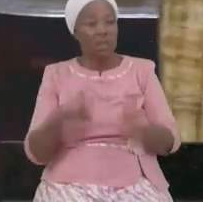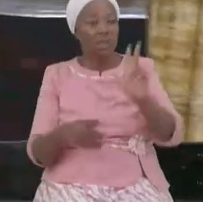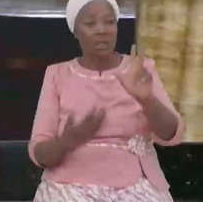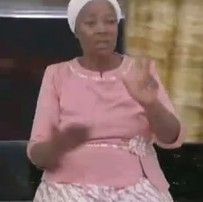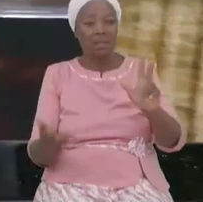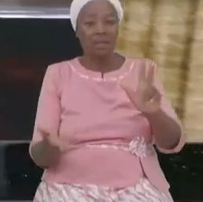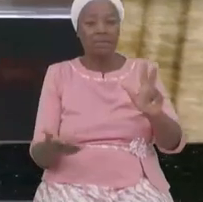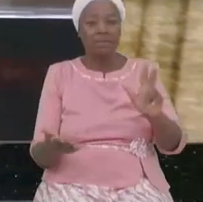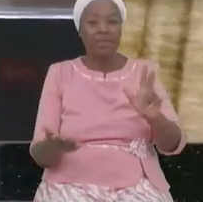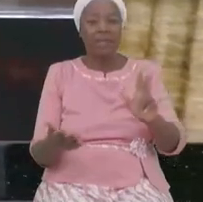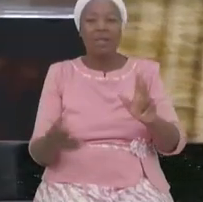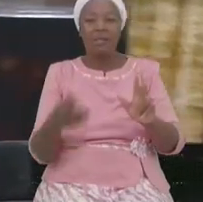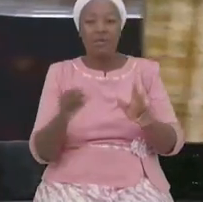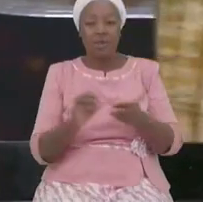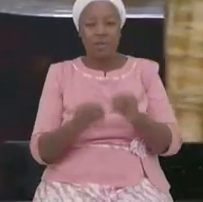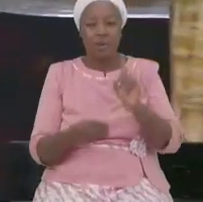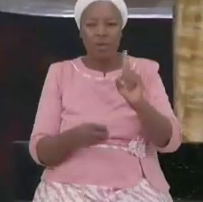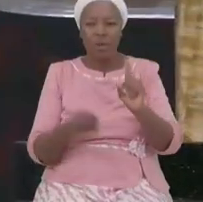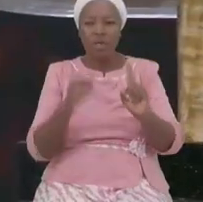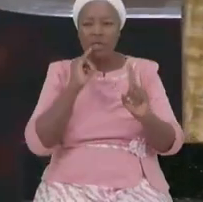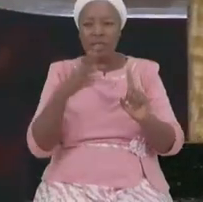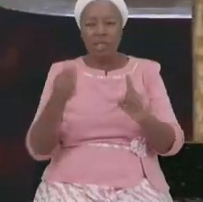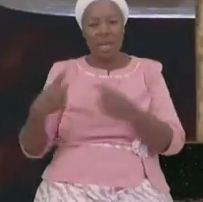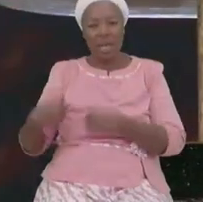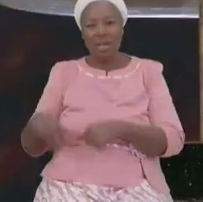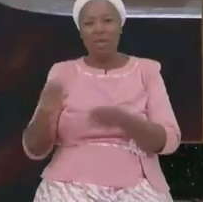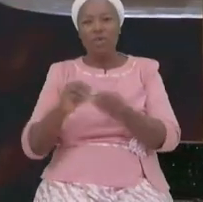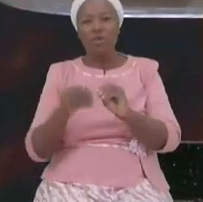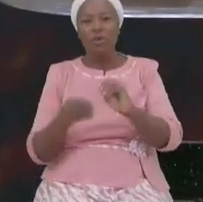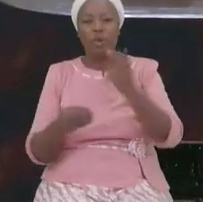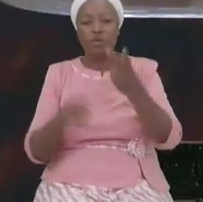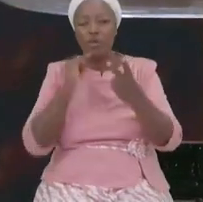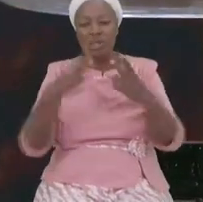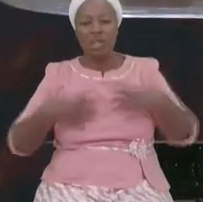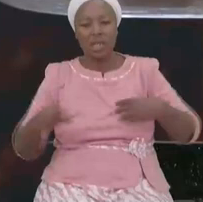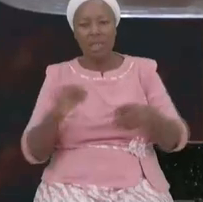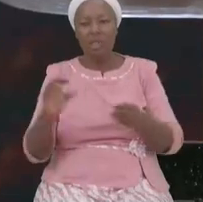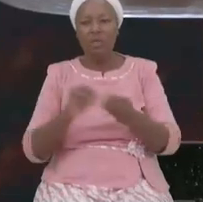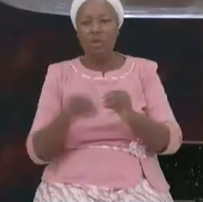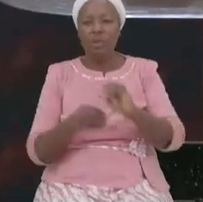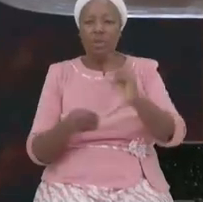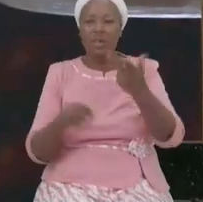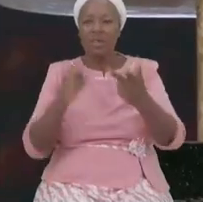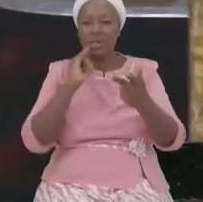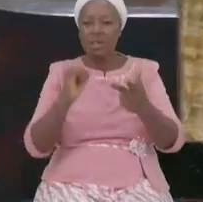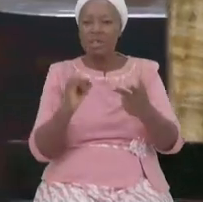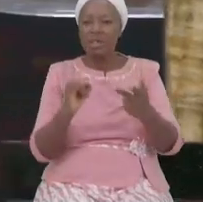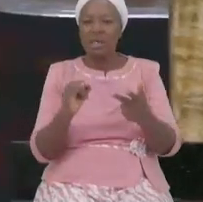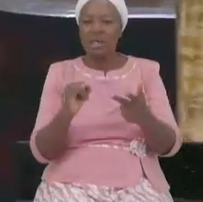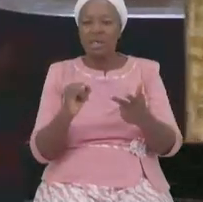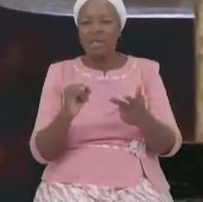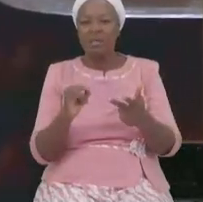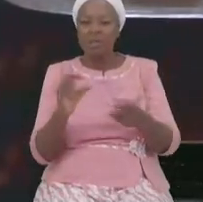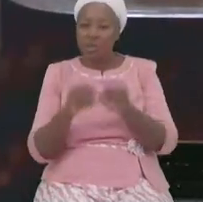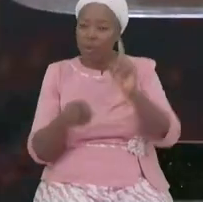le cœur. Deuxièmement, la guérison. Troisièmement, la sainteté. Premier point donc, le cœur